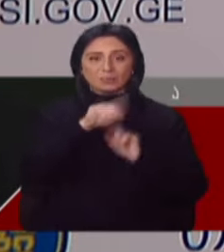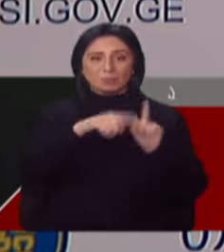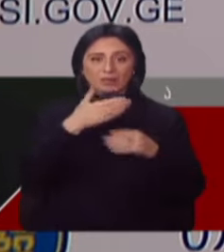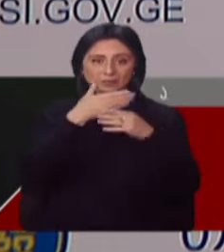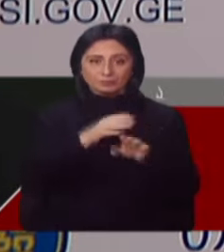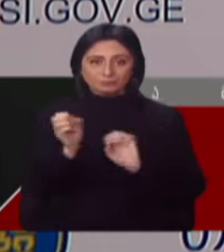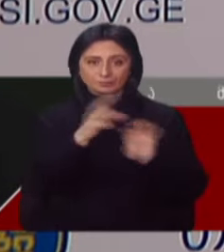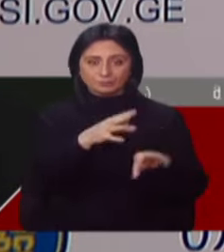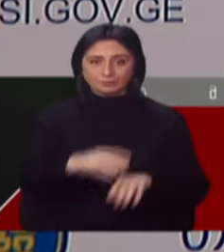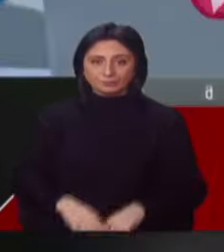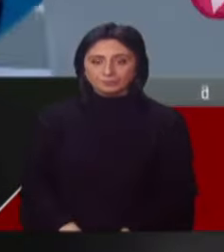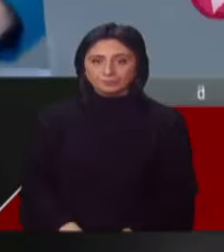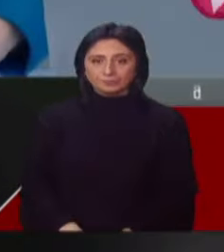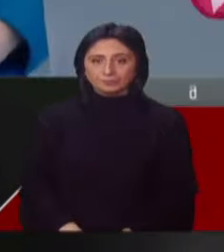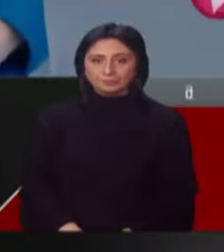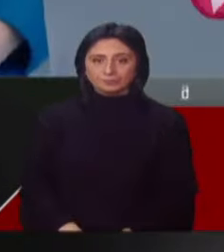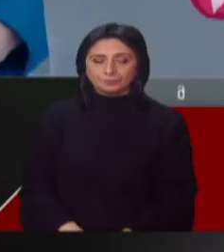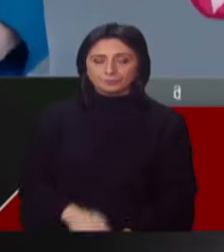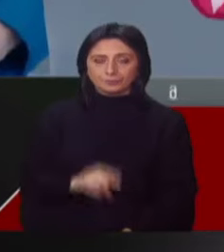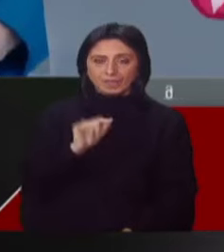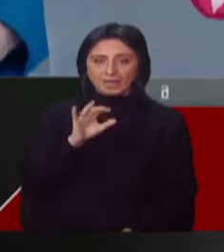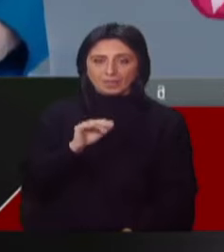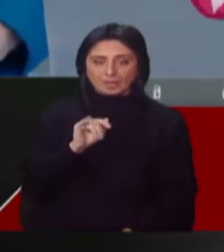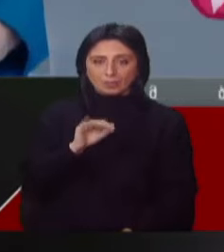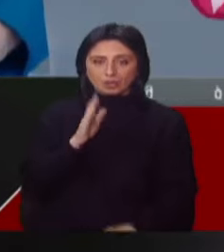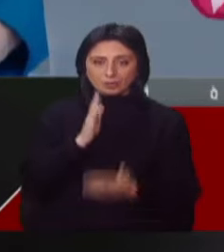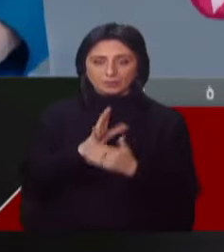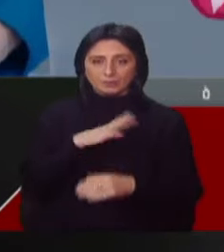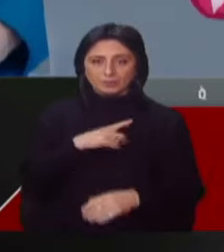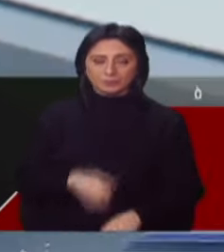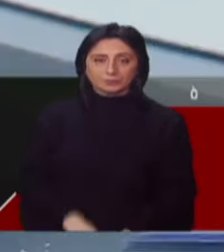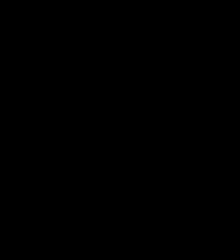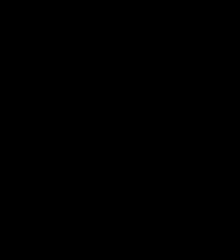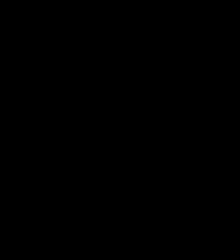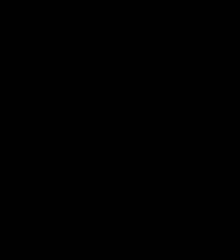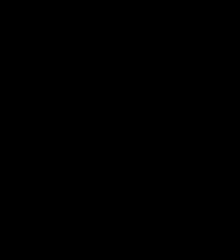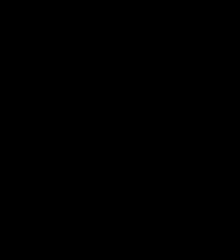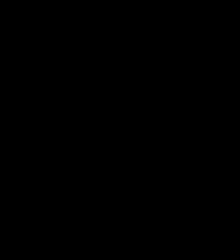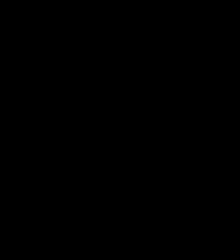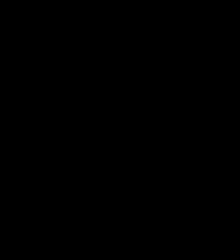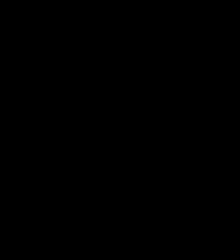მუნიციპალიტეტებში იქნება გადანაწილებული. მადლობა თათია. თათია ტაბეშაძე იყო პირდაპირ ეთერში.